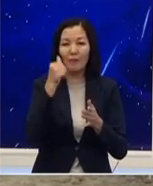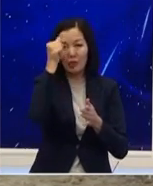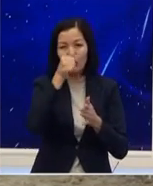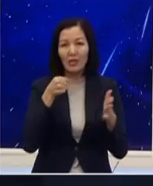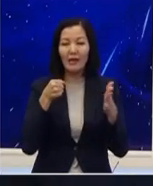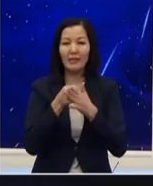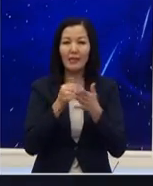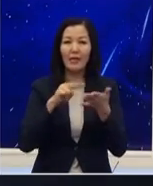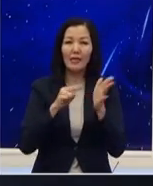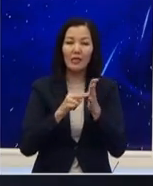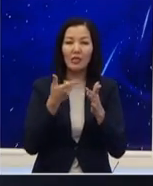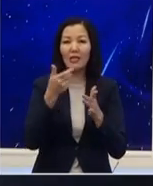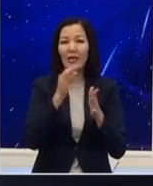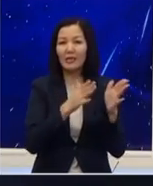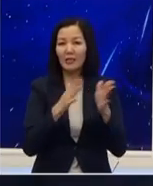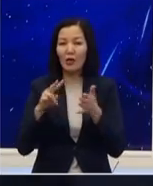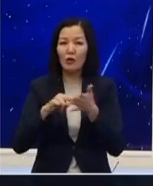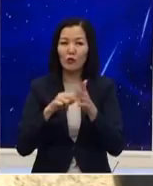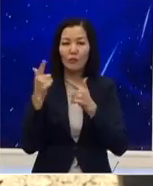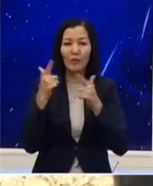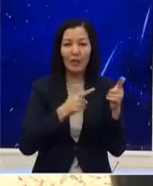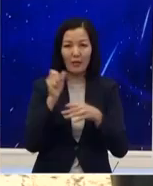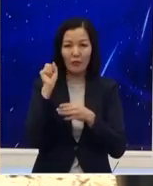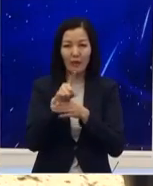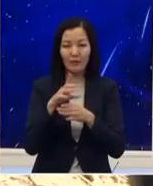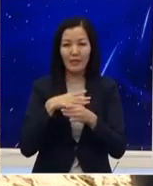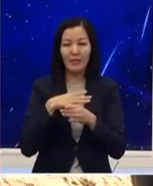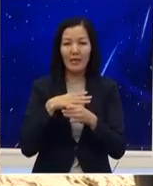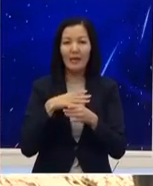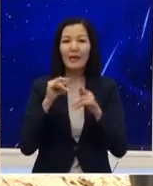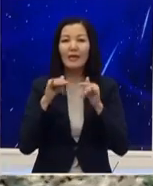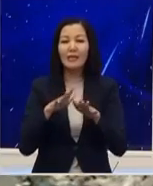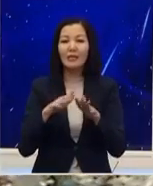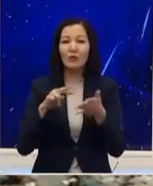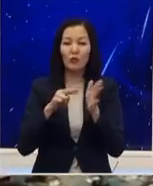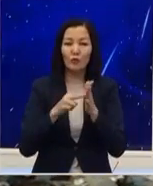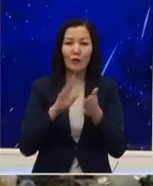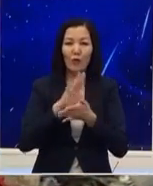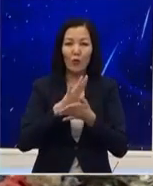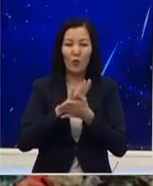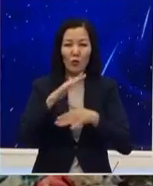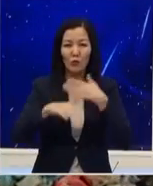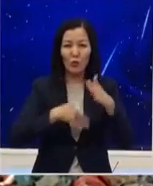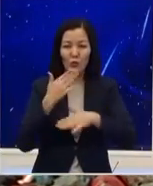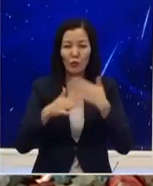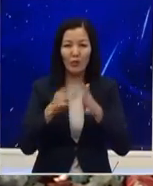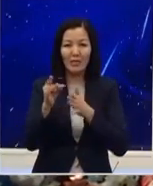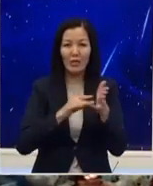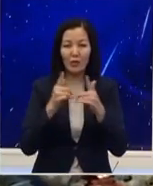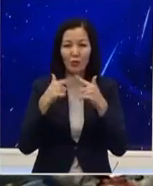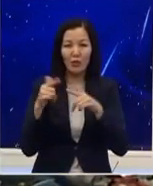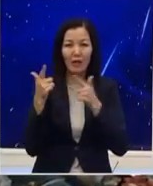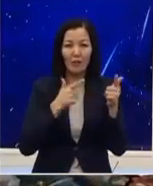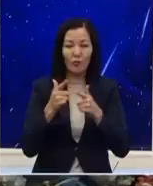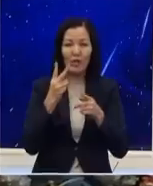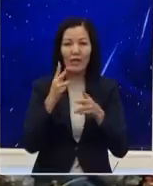дейінгі кешенді газдандырудың жоспарын жасауды тапсырды. Іс жоспары қоқыс өңдеуге қатысты да шұғыл құрылуы тиіс. Қос